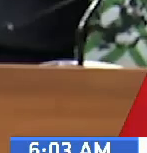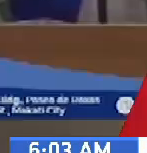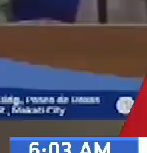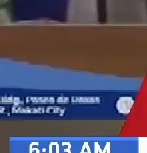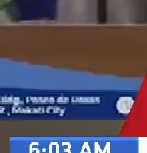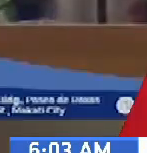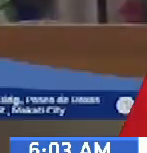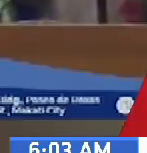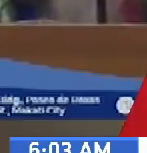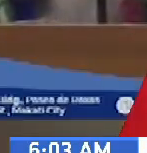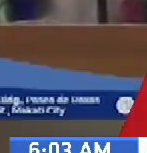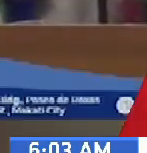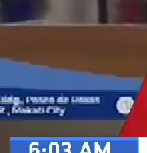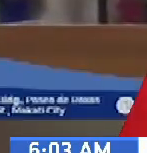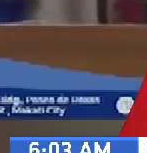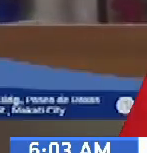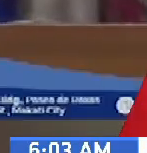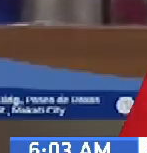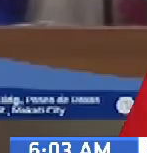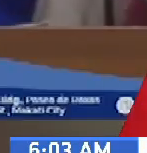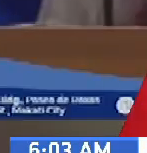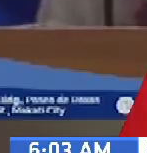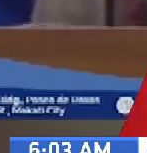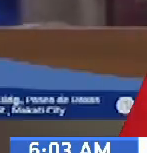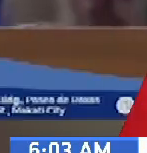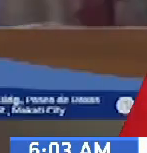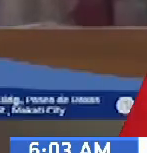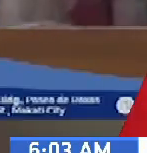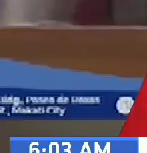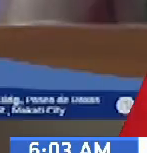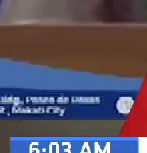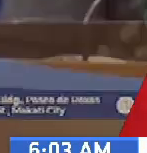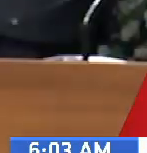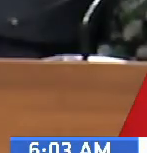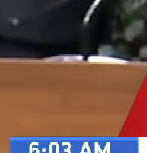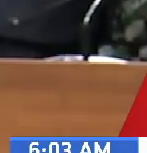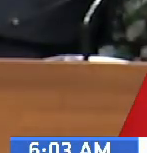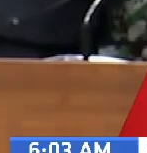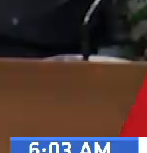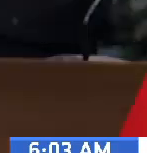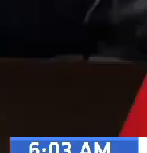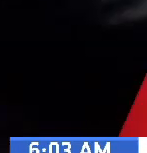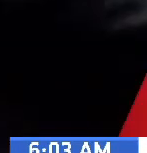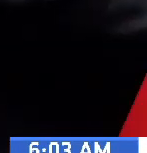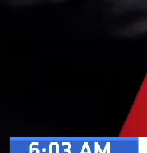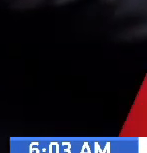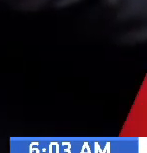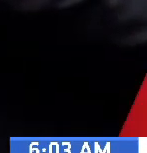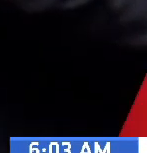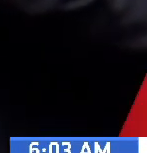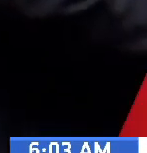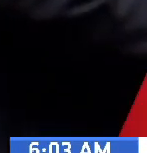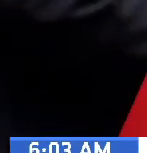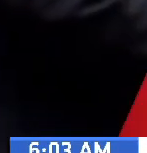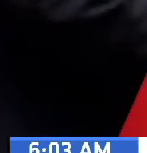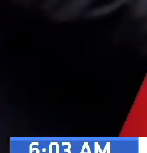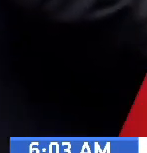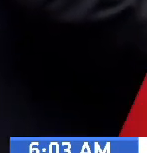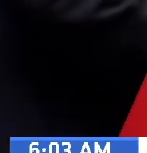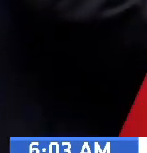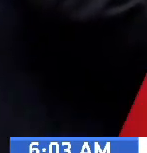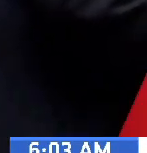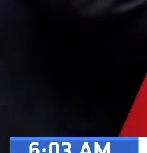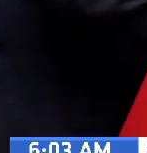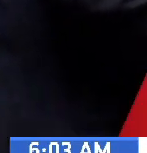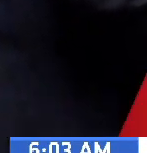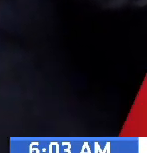Imelda Marcos na tumayo mula sa wheelchair at dahang-dahang umakyat ng rostrum. Naroon din ang misis ni Marcos na si Liza,